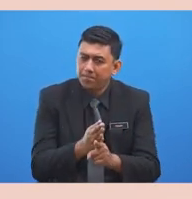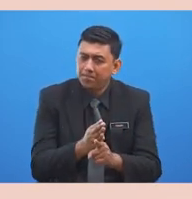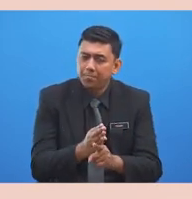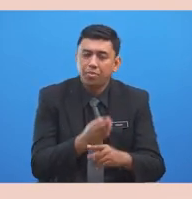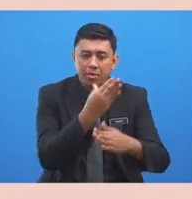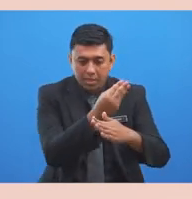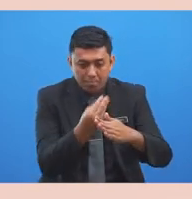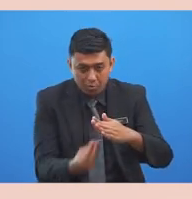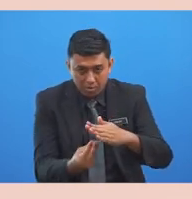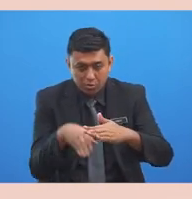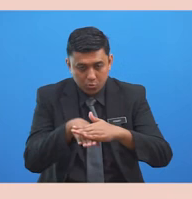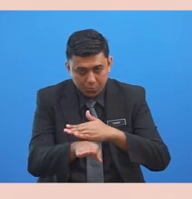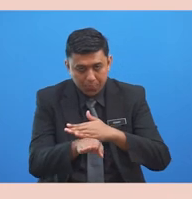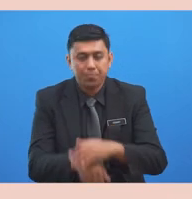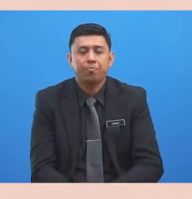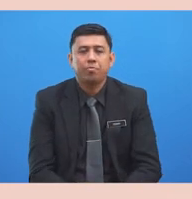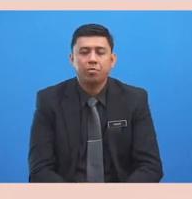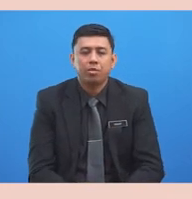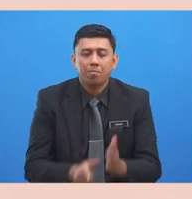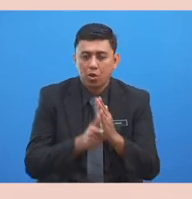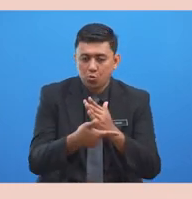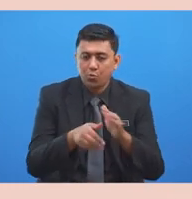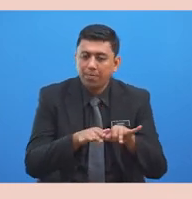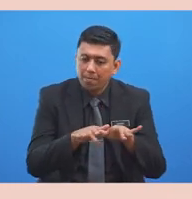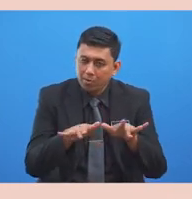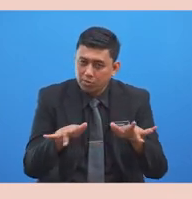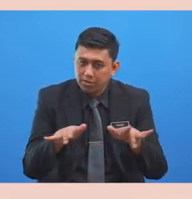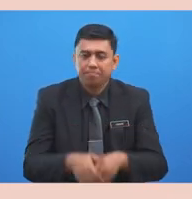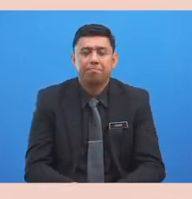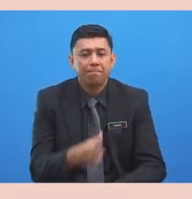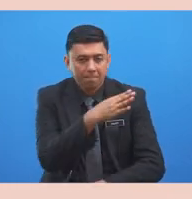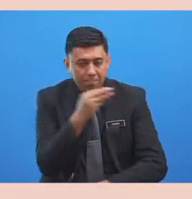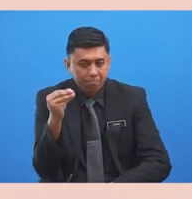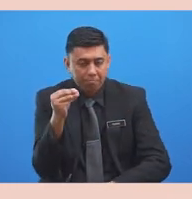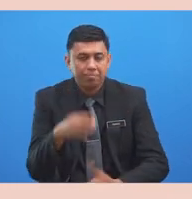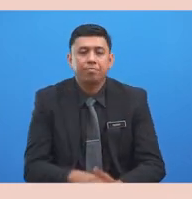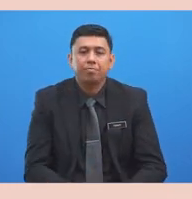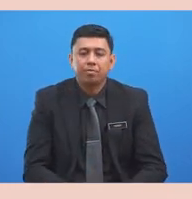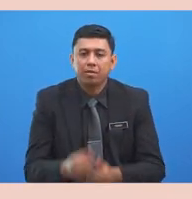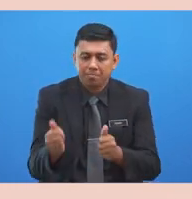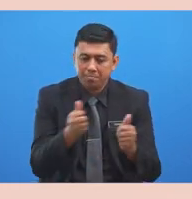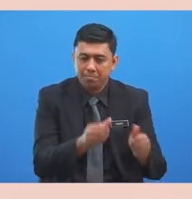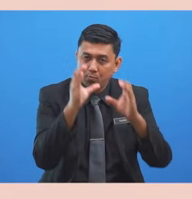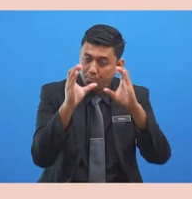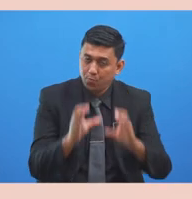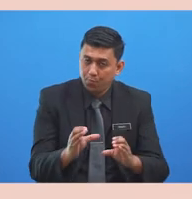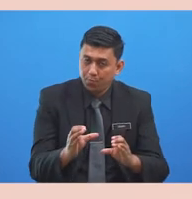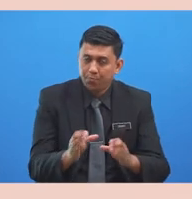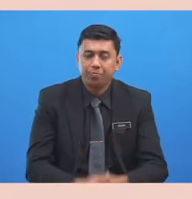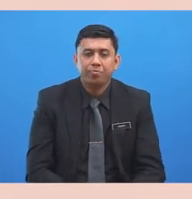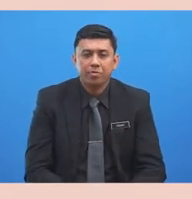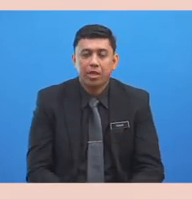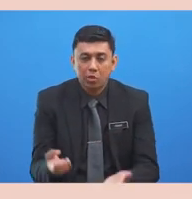input dimasukkan melalui papan kekunci dan atau cara yang